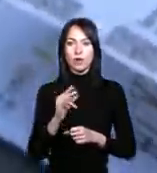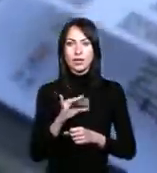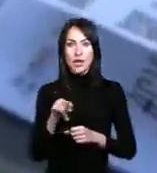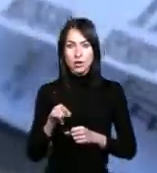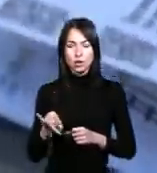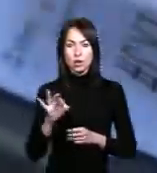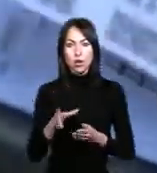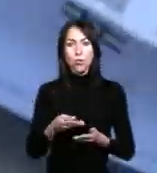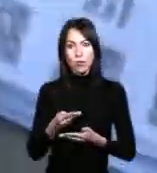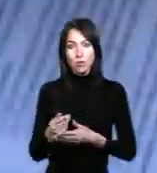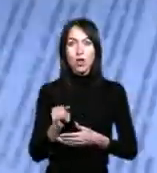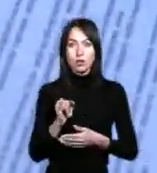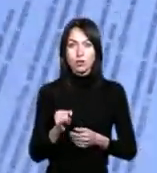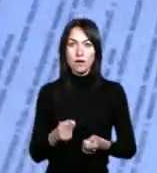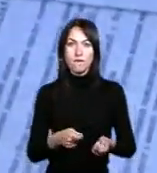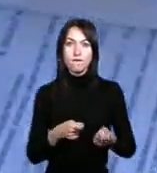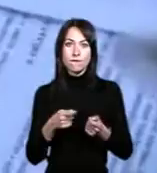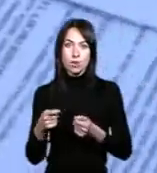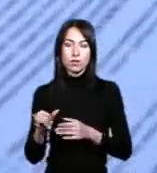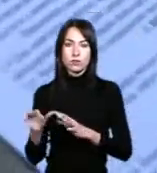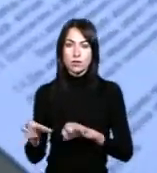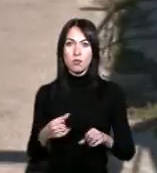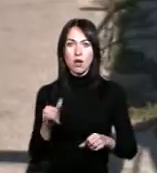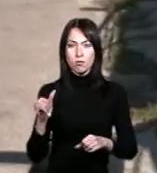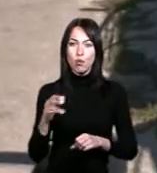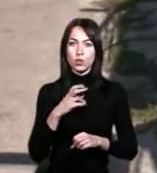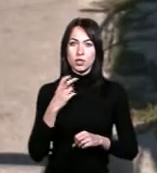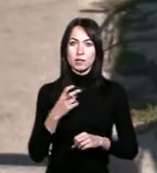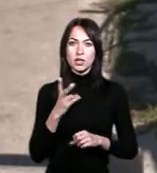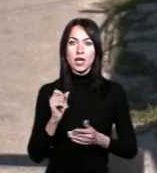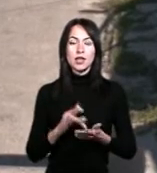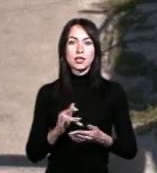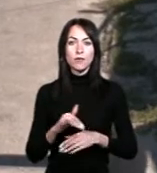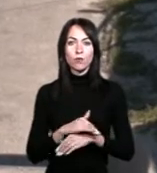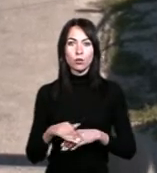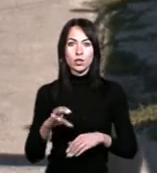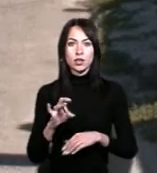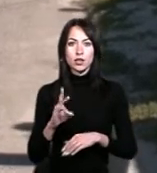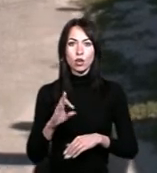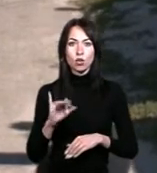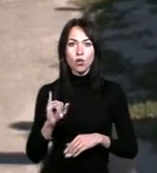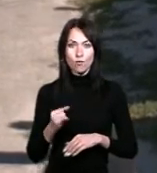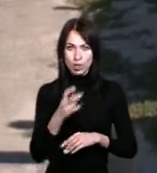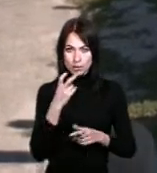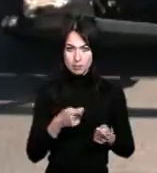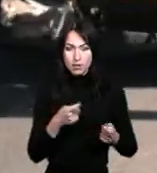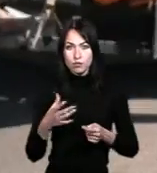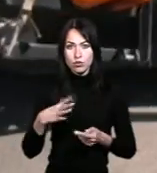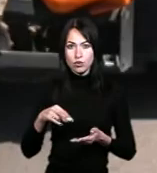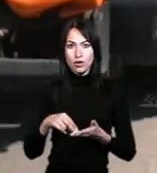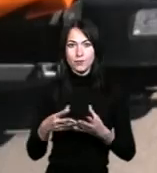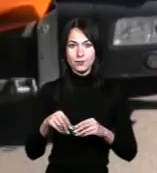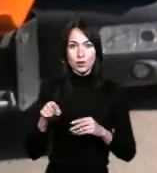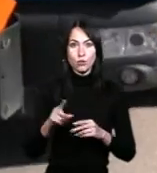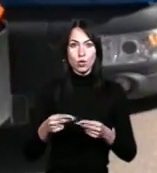і вивозимо, забираємо у них сміття. На центральній вулиці Тернової сміттєвоз чекає родина Мосійчуків. Договір